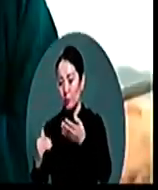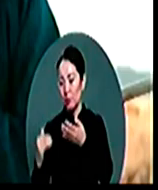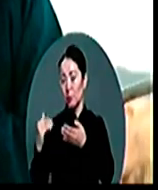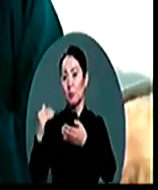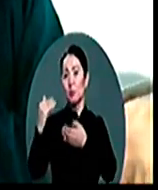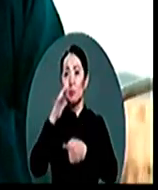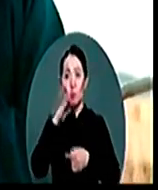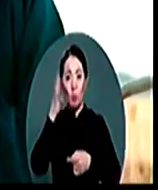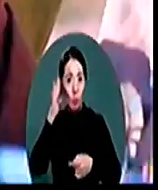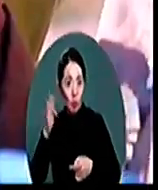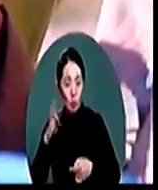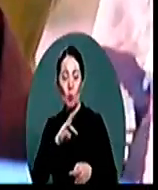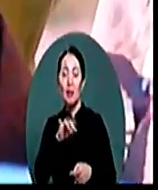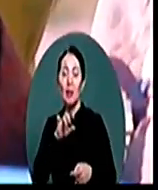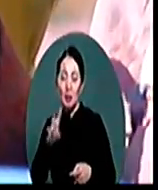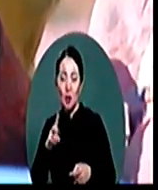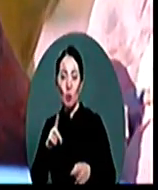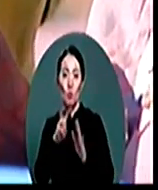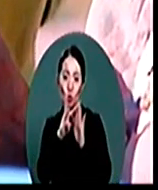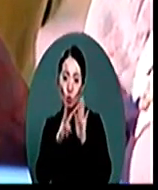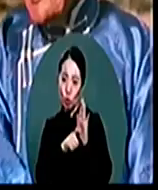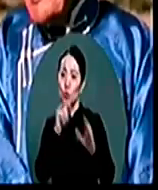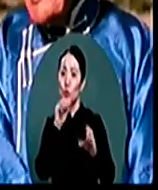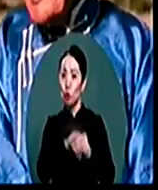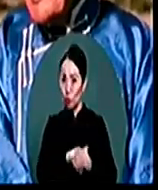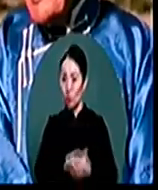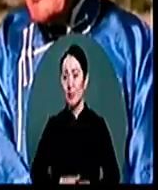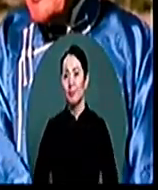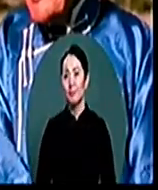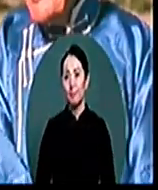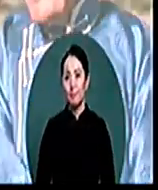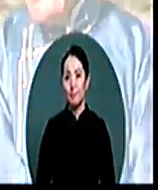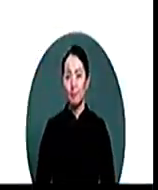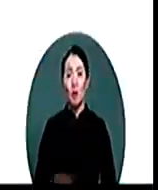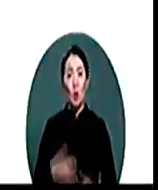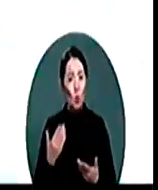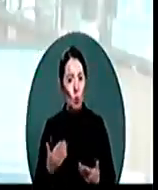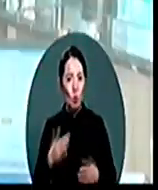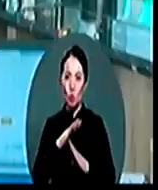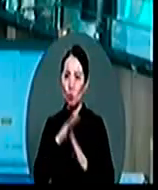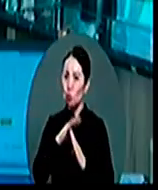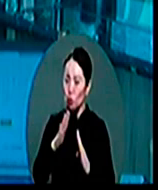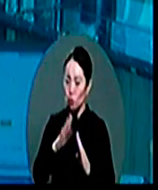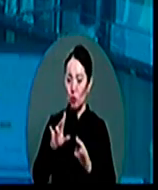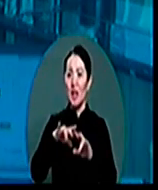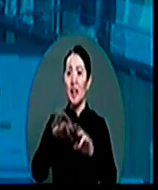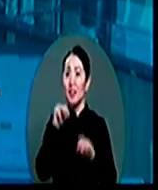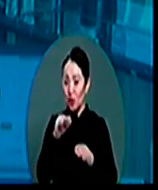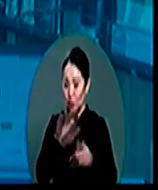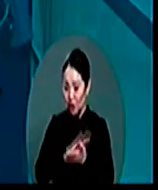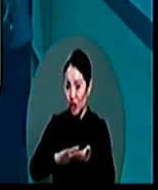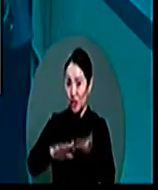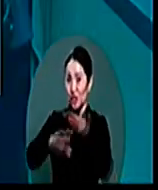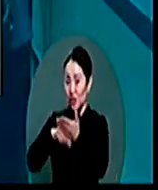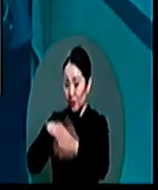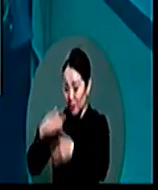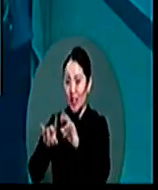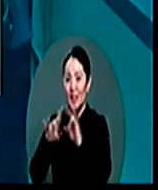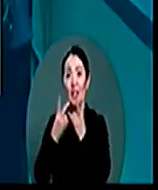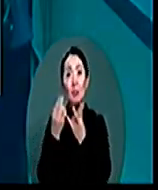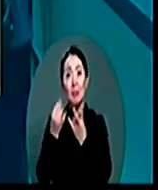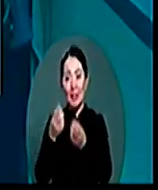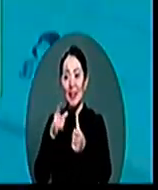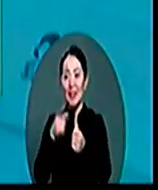үе шаттайгаар нэмэгдүүлэх бодлогыг Монгол Ардын нам мөрийн хөтөлбөртөө тусгаад байна. Үгээр зогсохгүй тэтгэврийн шинжилгээ хийж, нийгмийн